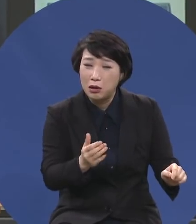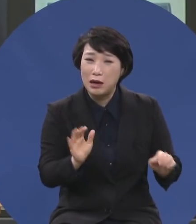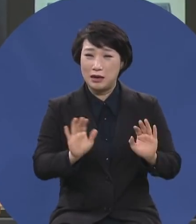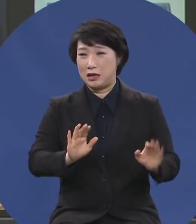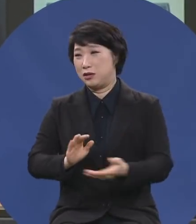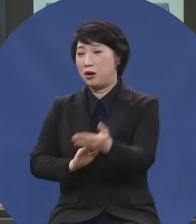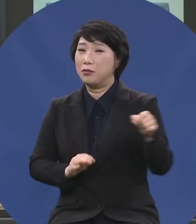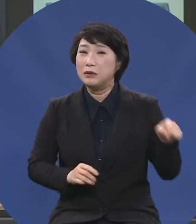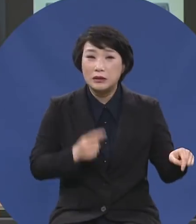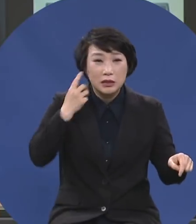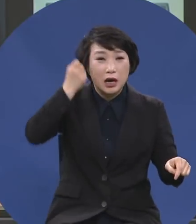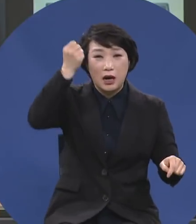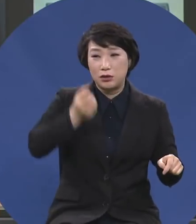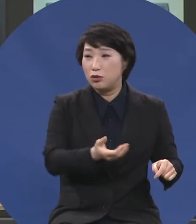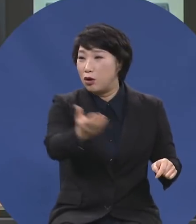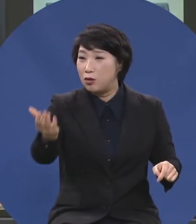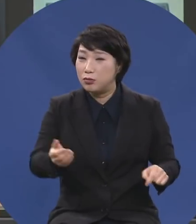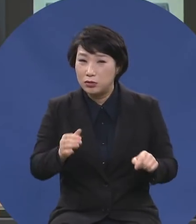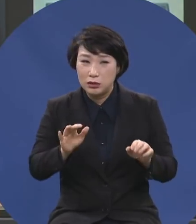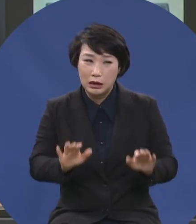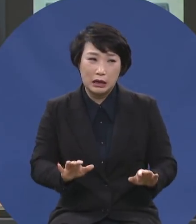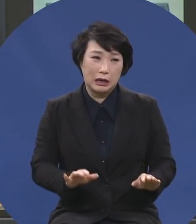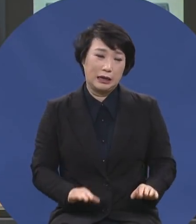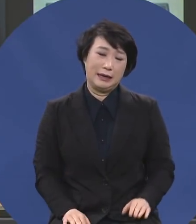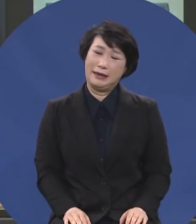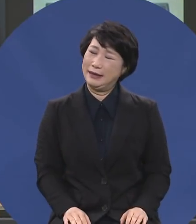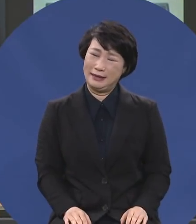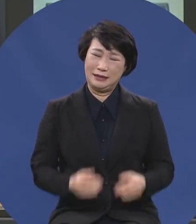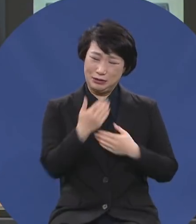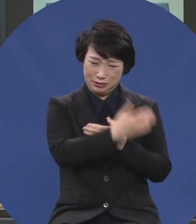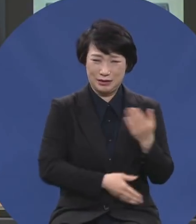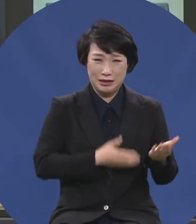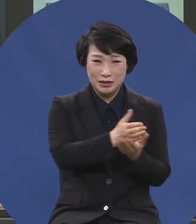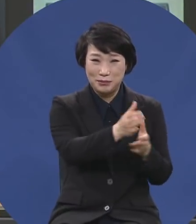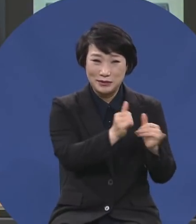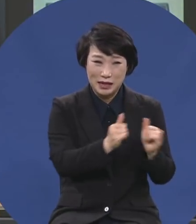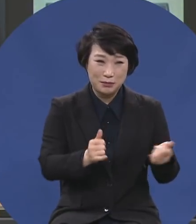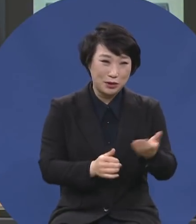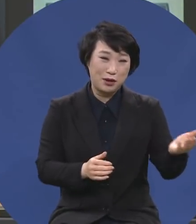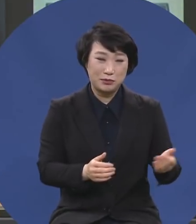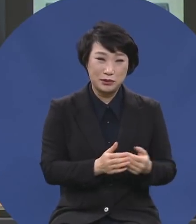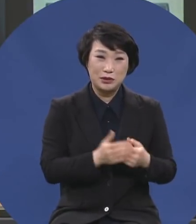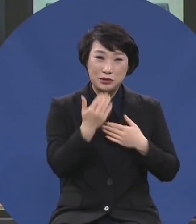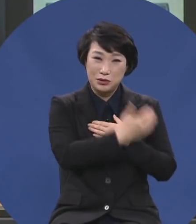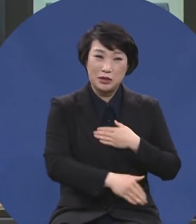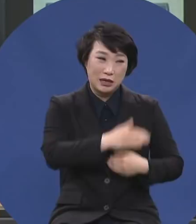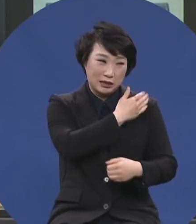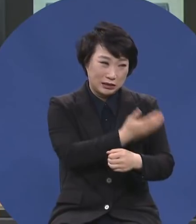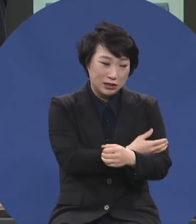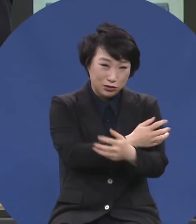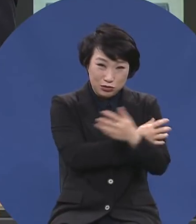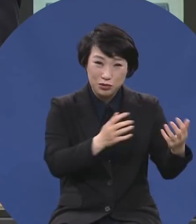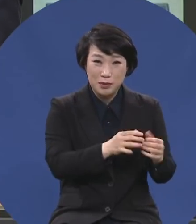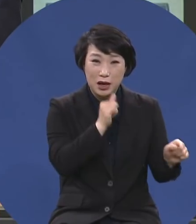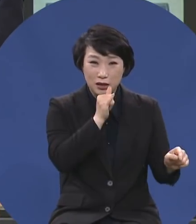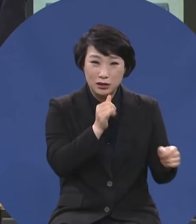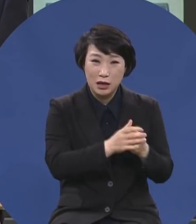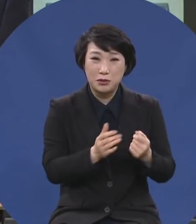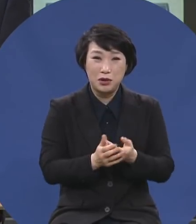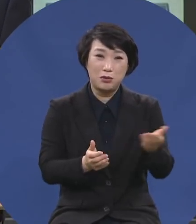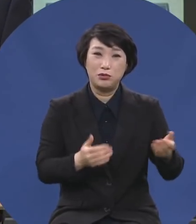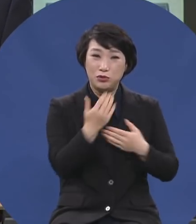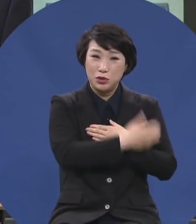당신이 있다면 당신은 아직도 육의 사람으로 육신의 기능이 충만해서